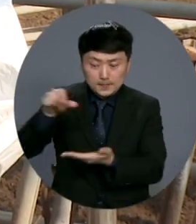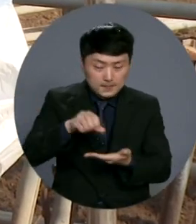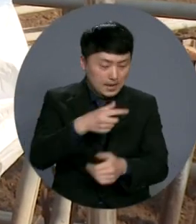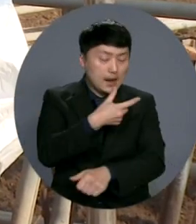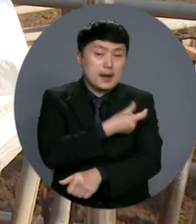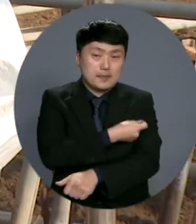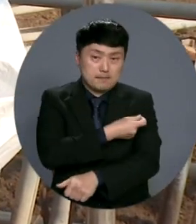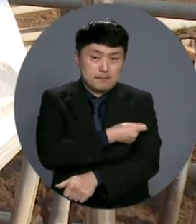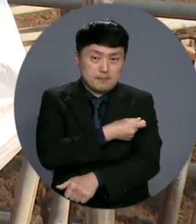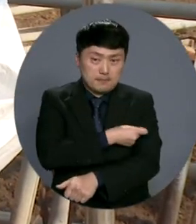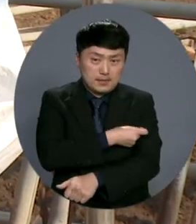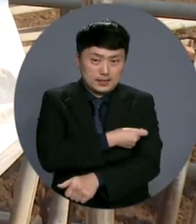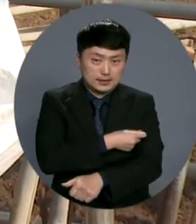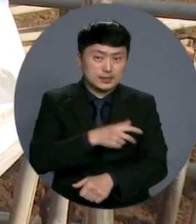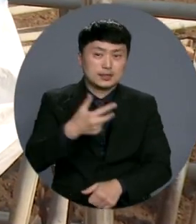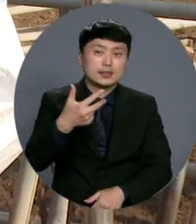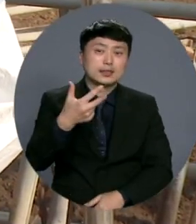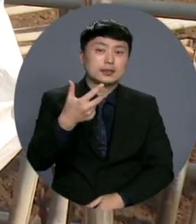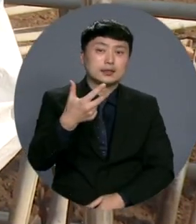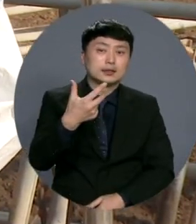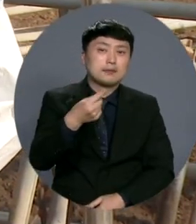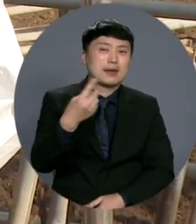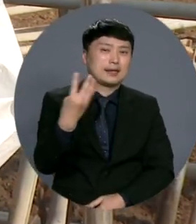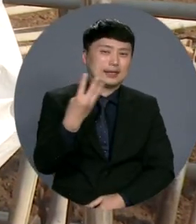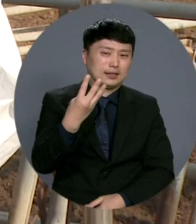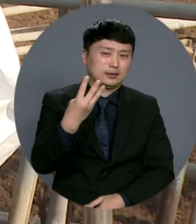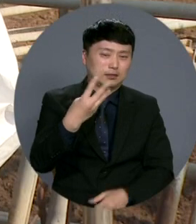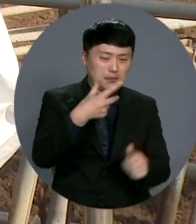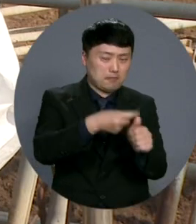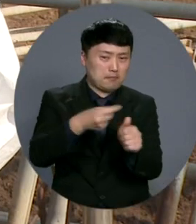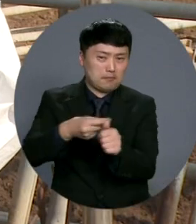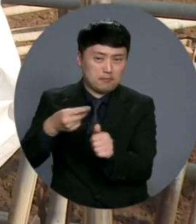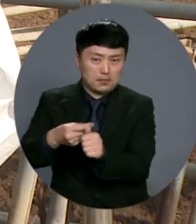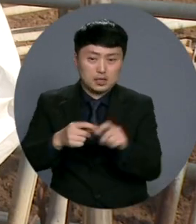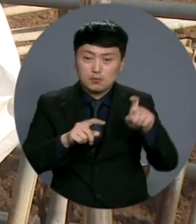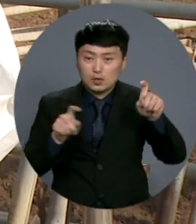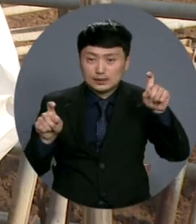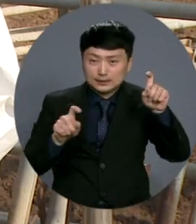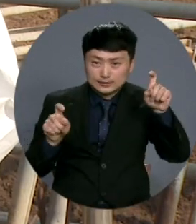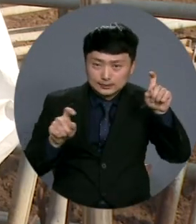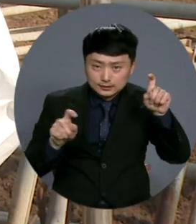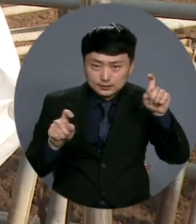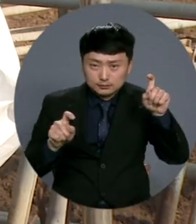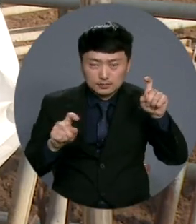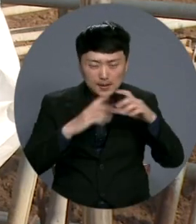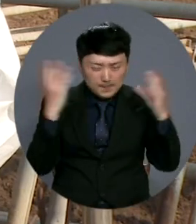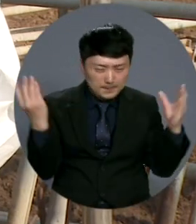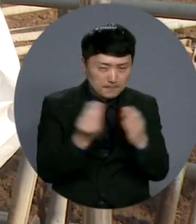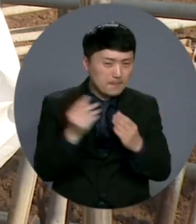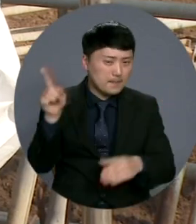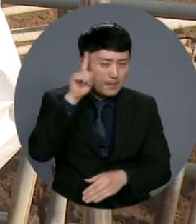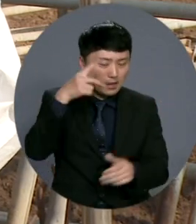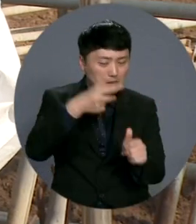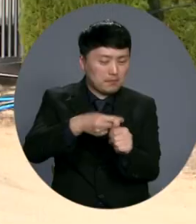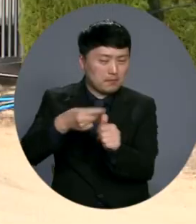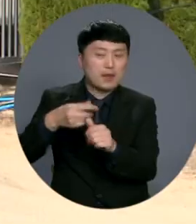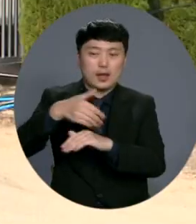런피스킨 백신은 7만 4천 마리 분량입니다. 오는 10일까지 100% 접종을 목표로 하고